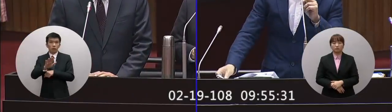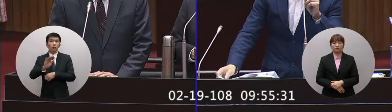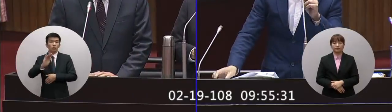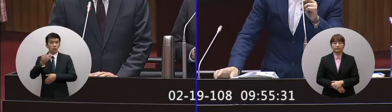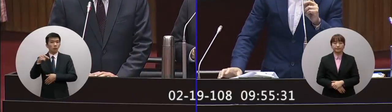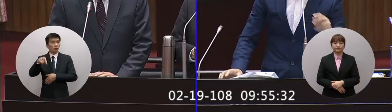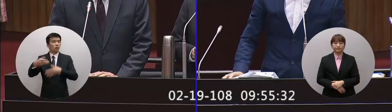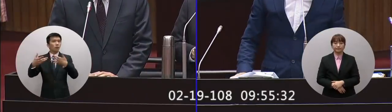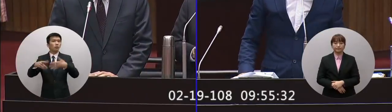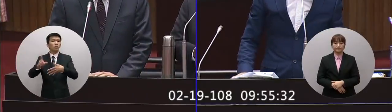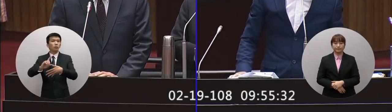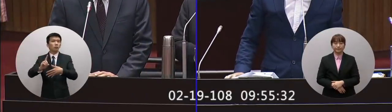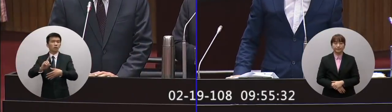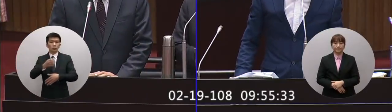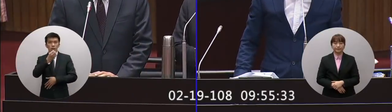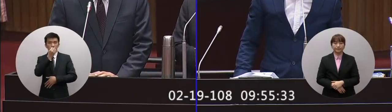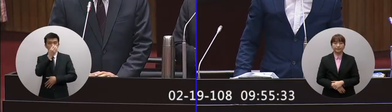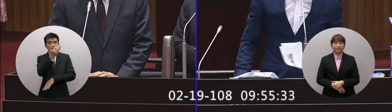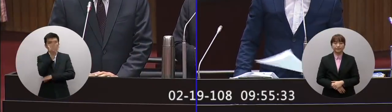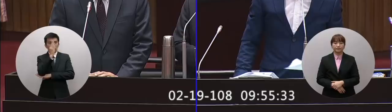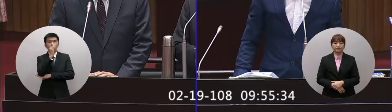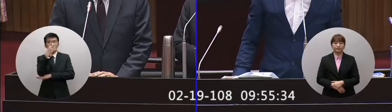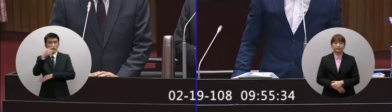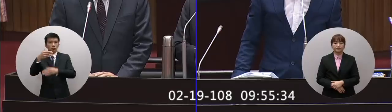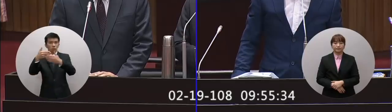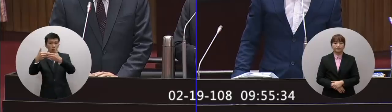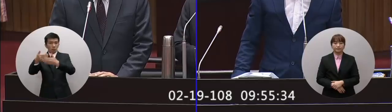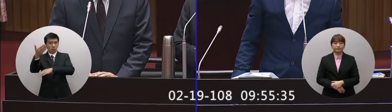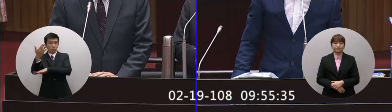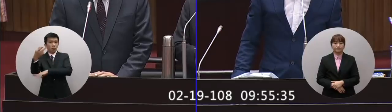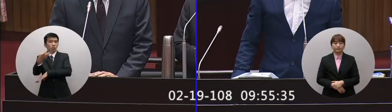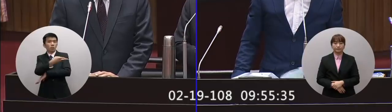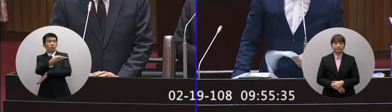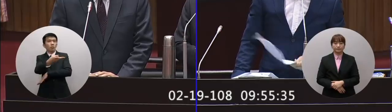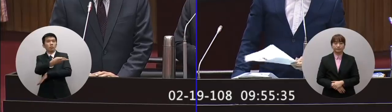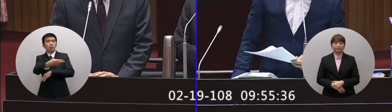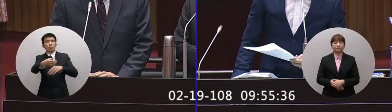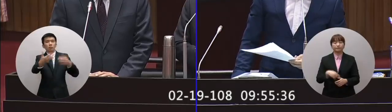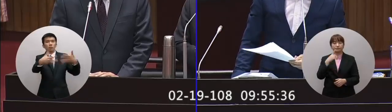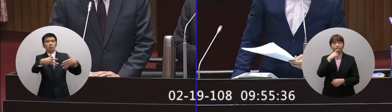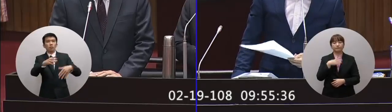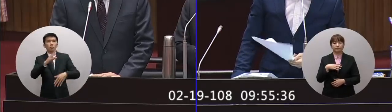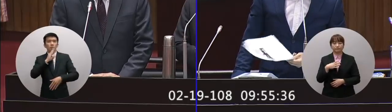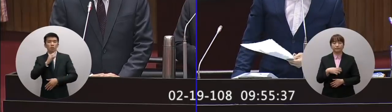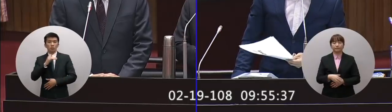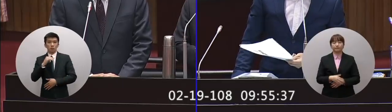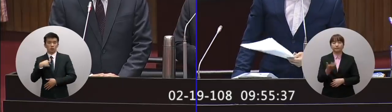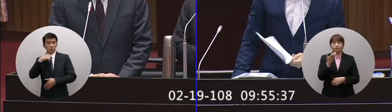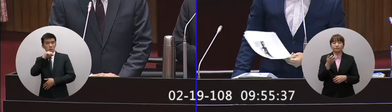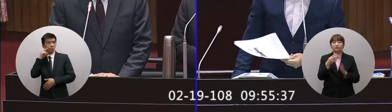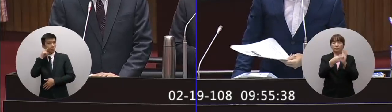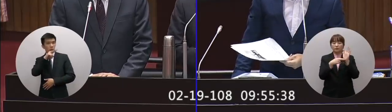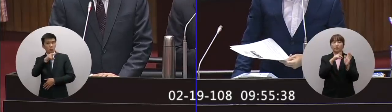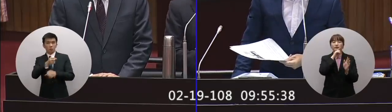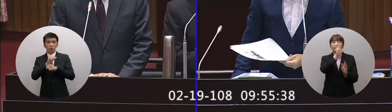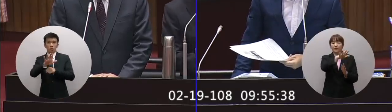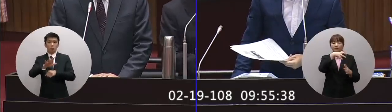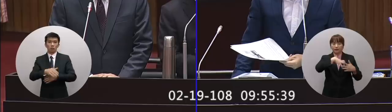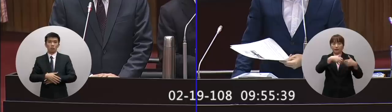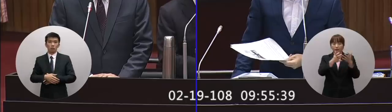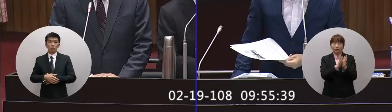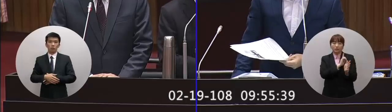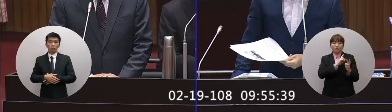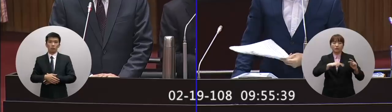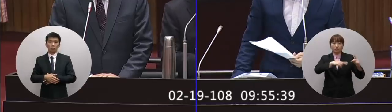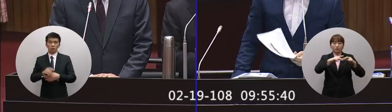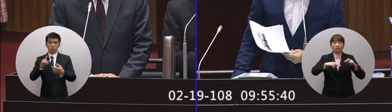题应该是香港政府跟中国政府之间的问题。 我知道，我刚才前面讲是他内部修法嘛，